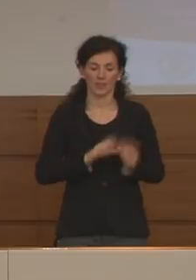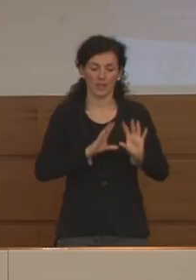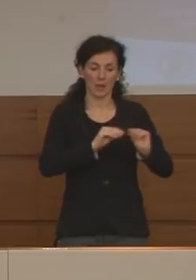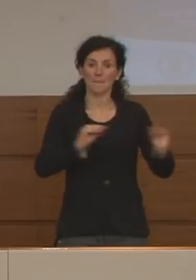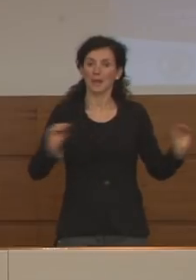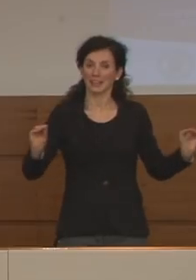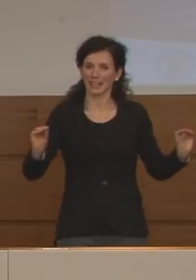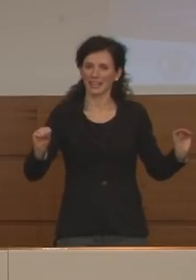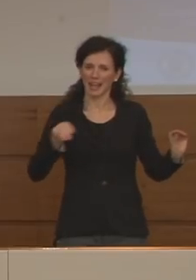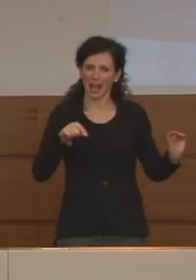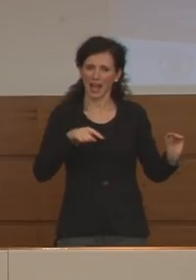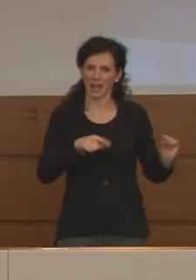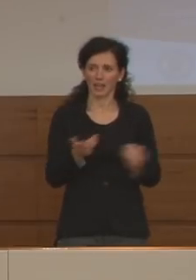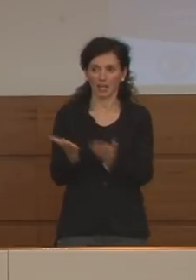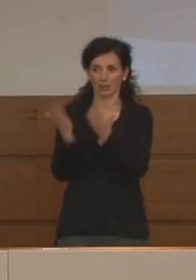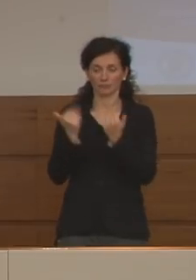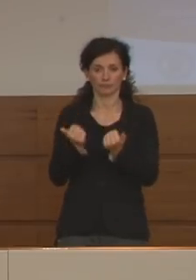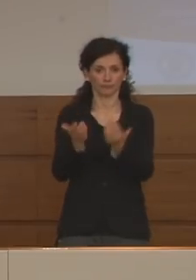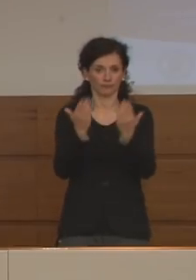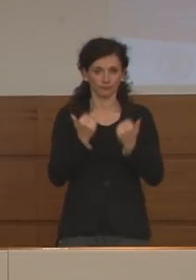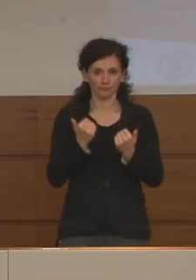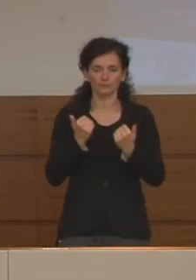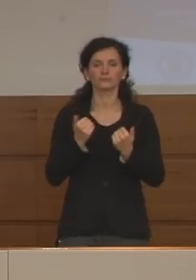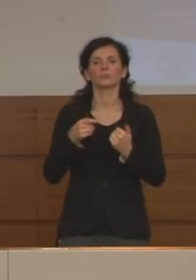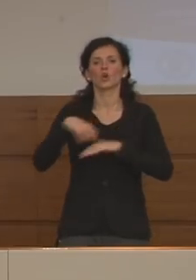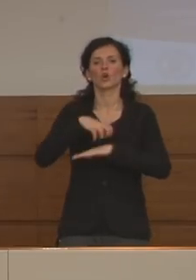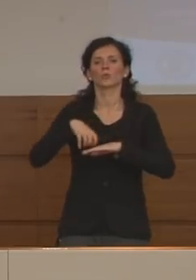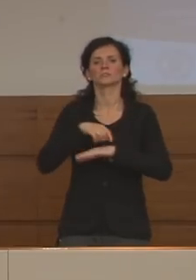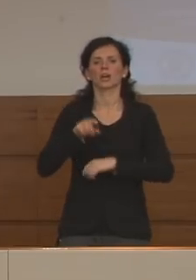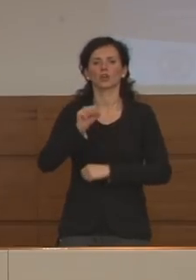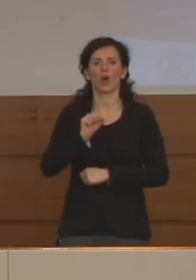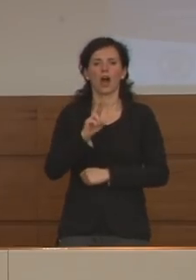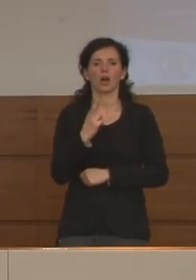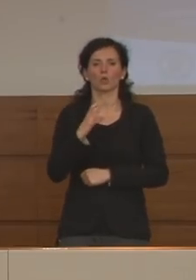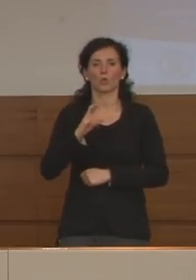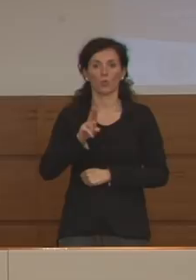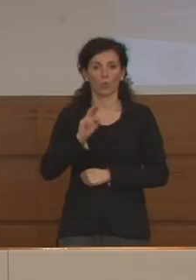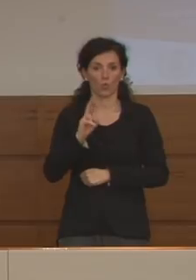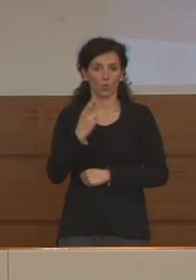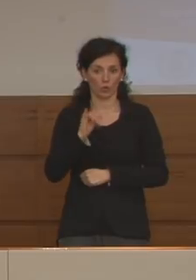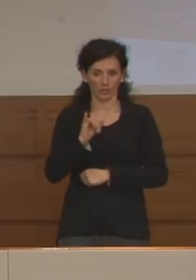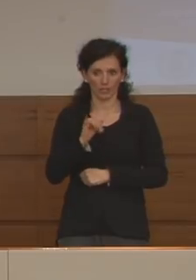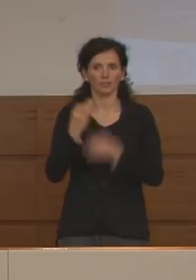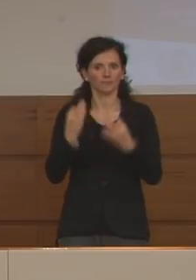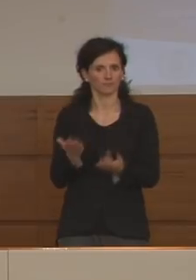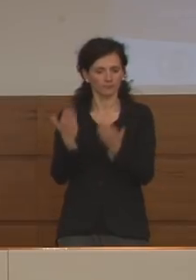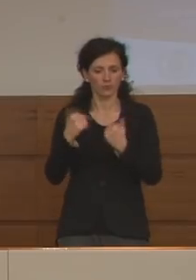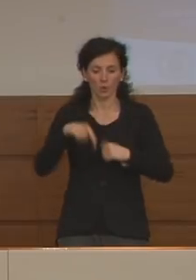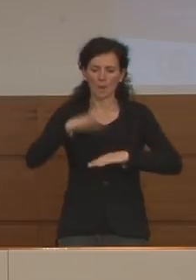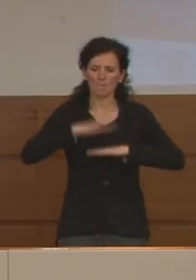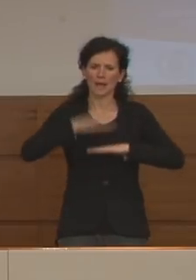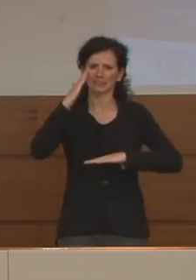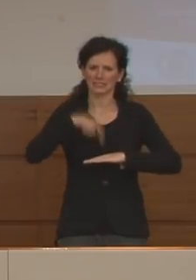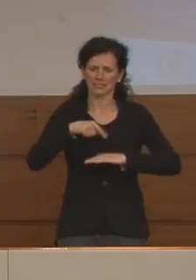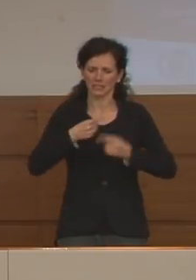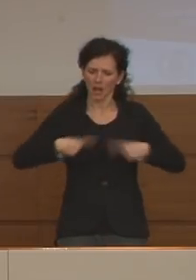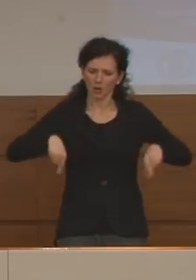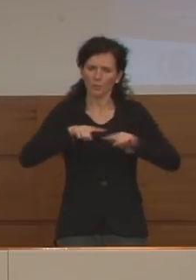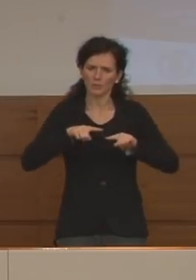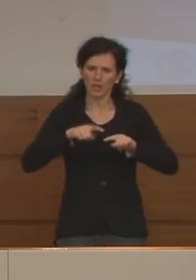acquisiti dal commissario arcuri questa mattina abbiamo avuto conferma dal comitato operativo che